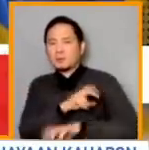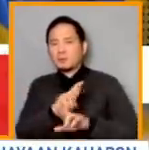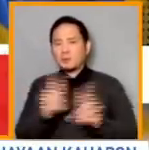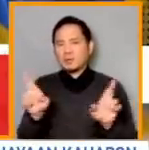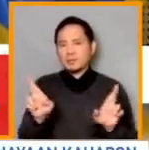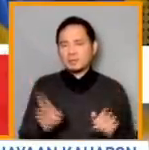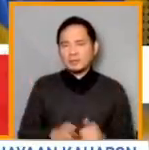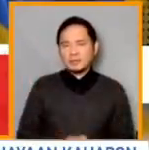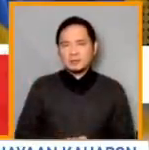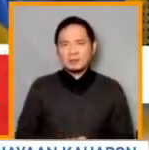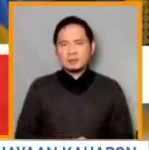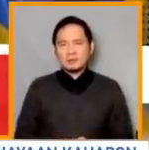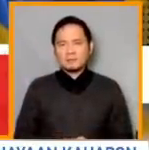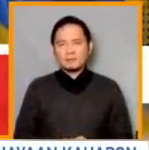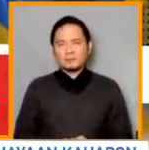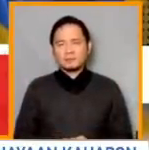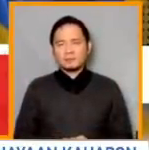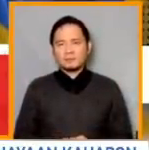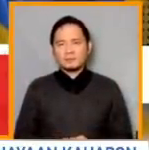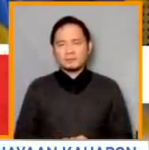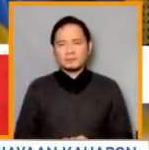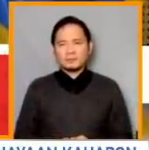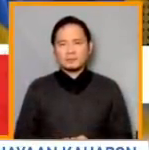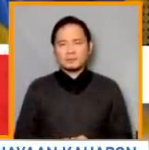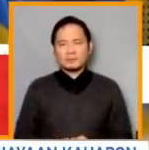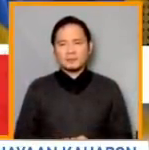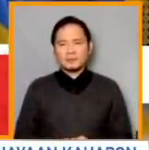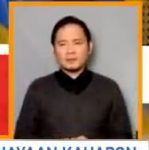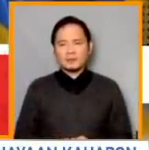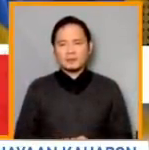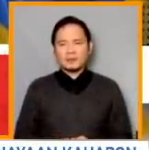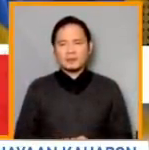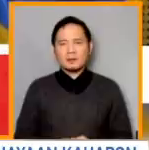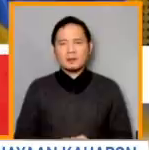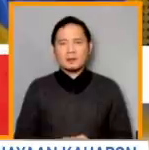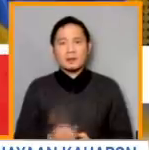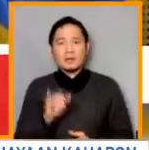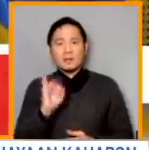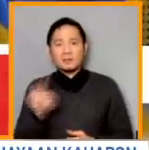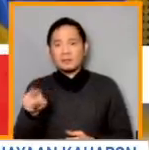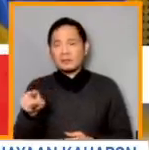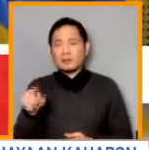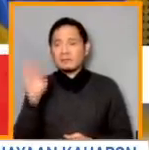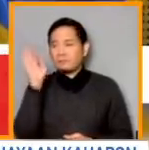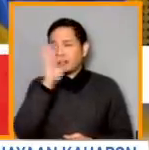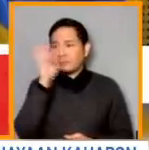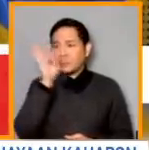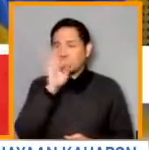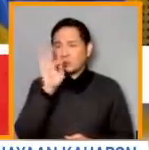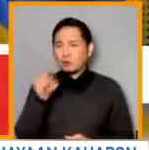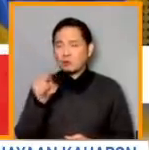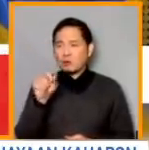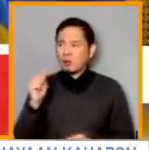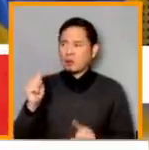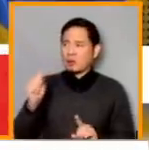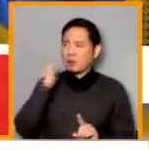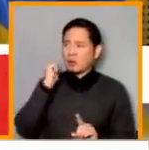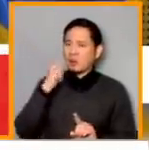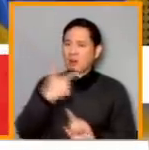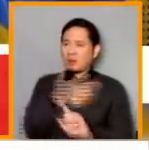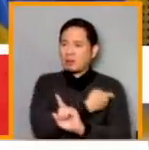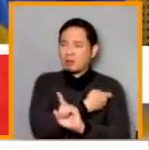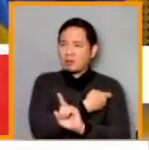just in case yung mga good number of the Filipinos remaining and refusing to be vaccinated,